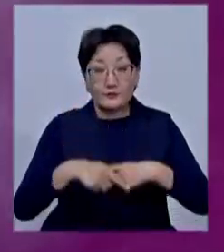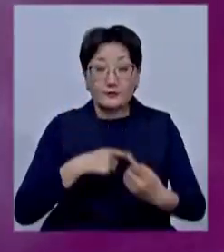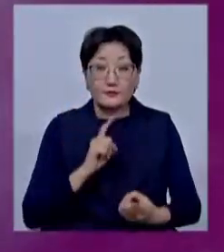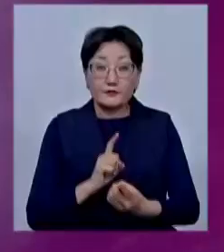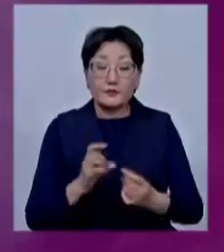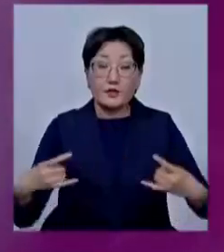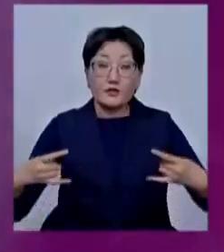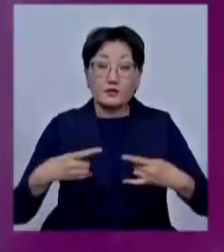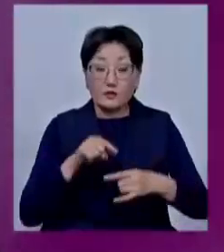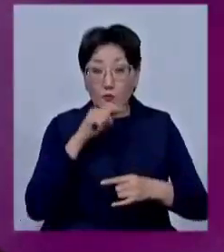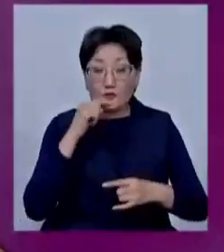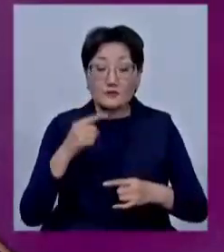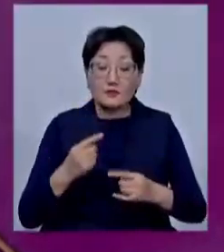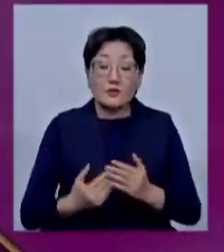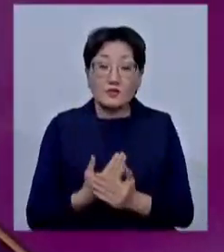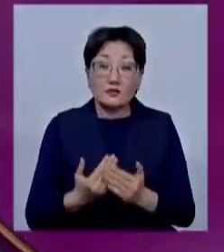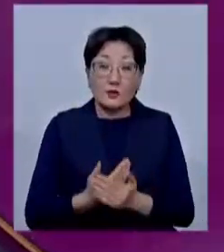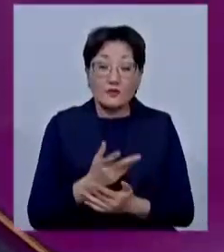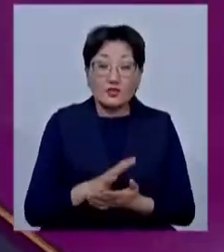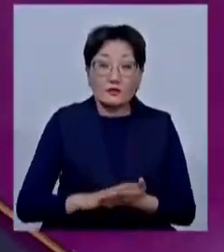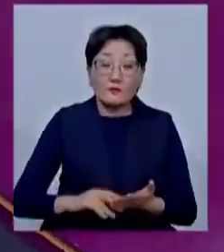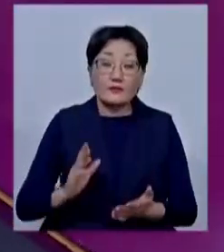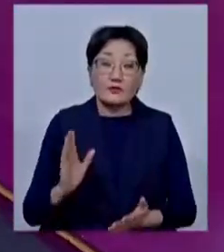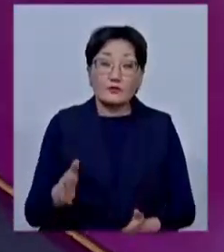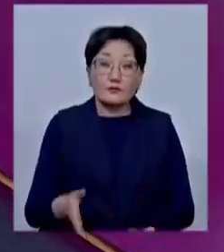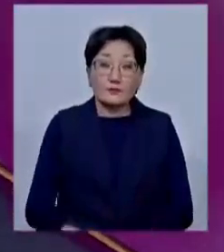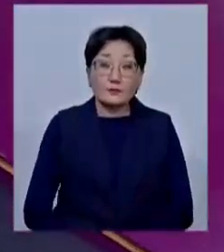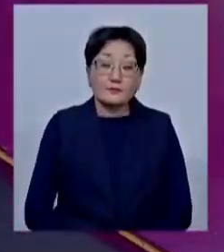сағат әрімен қарай орыс тілінде жалғасады. Онымен таныстыратын әріптесім Дина Жанабекова. Дина, мархабат.